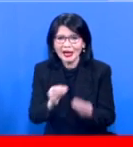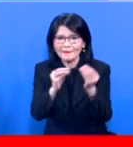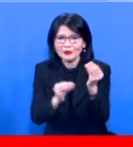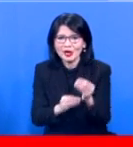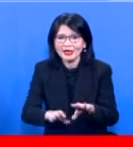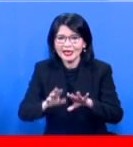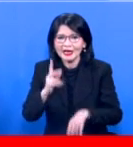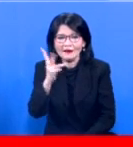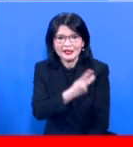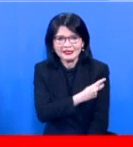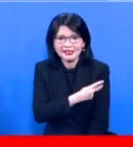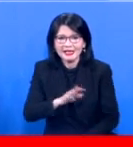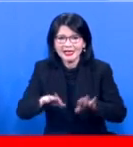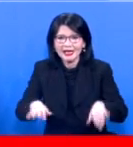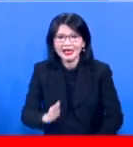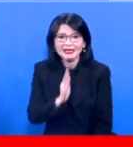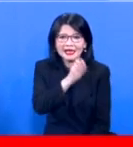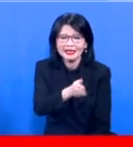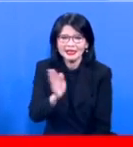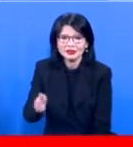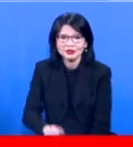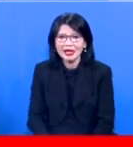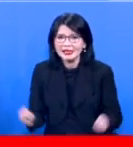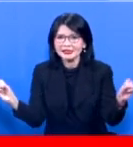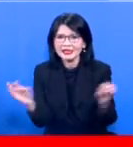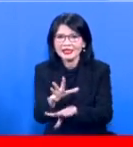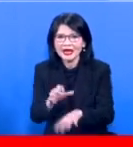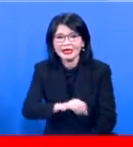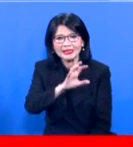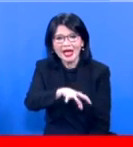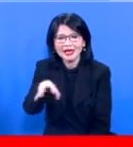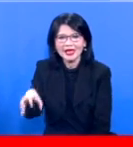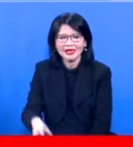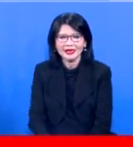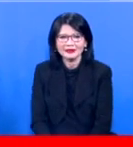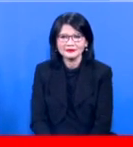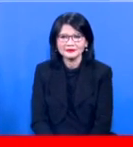serta vaksinasi door-to-door yang digelar serentak di sejumlah daerah.